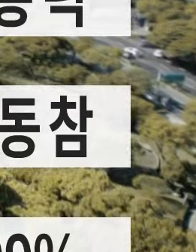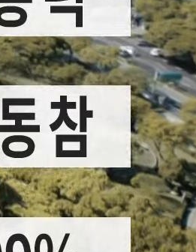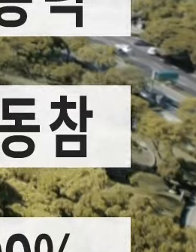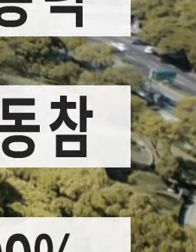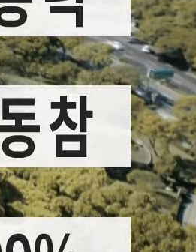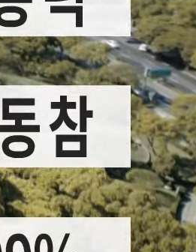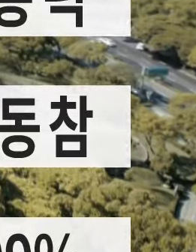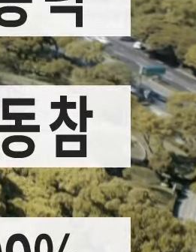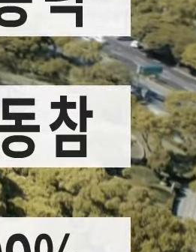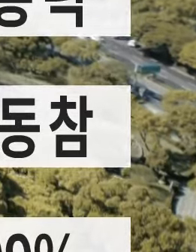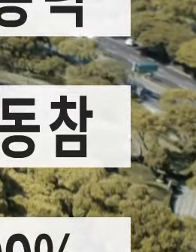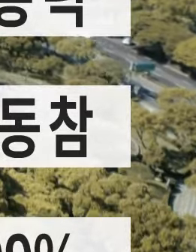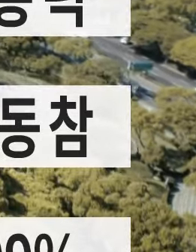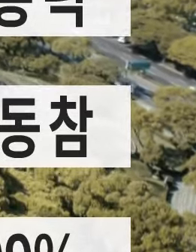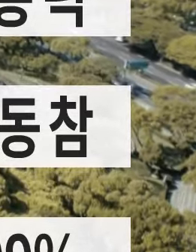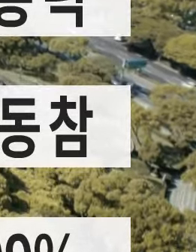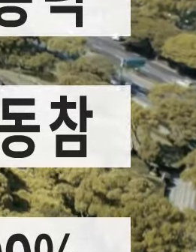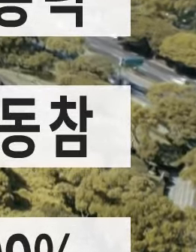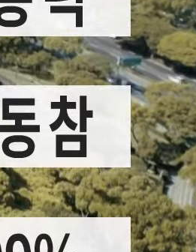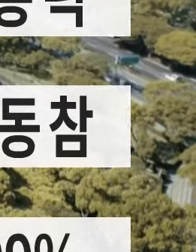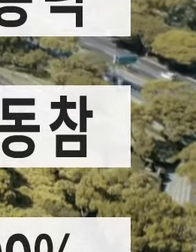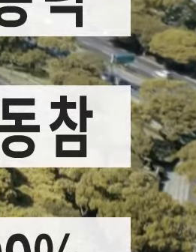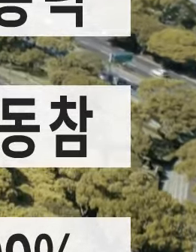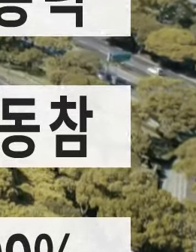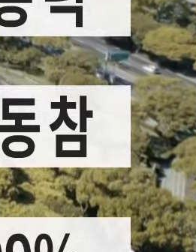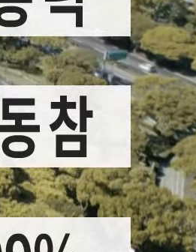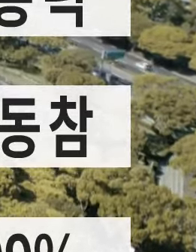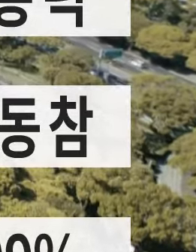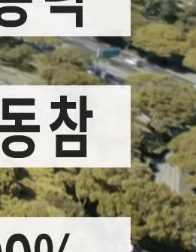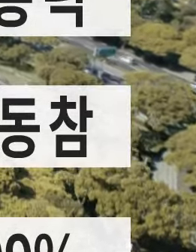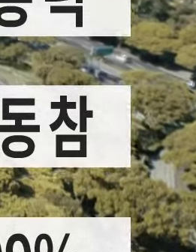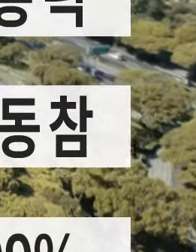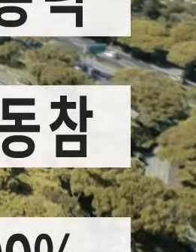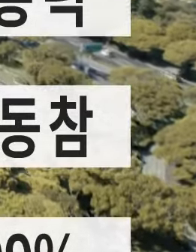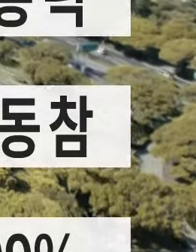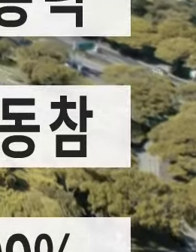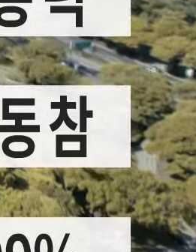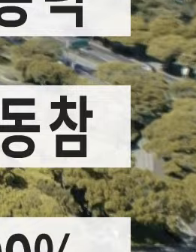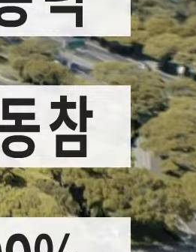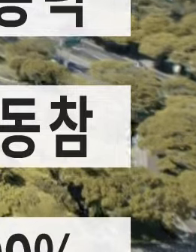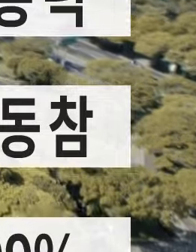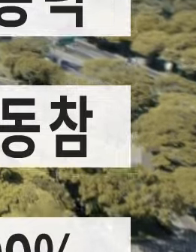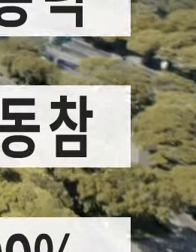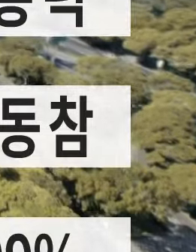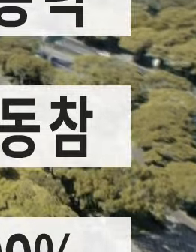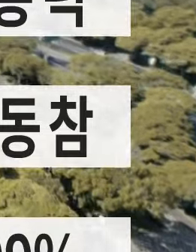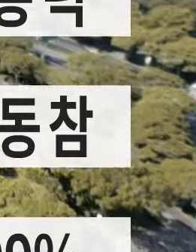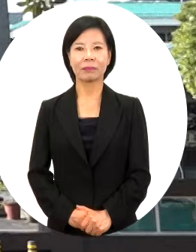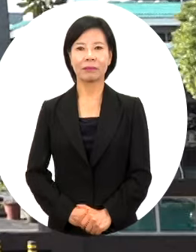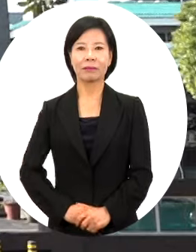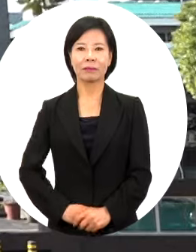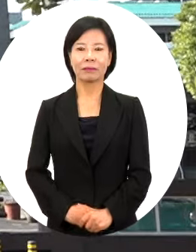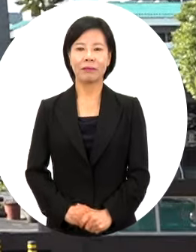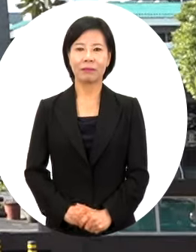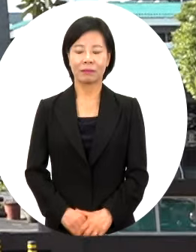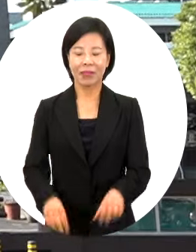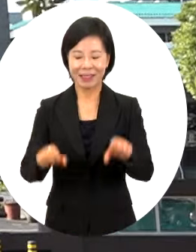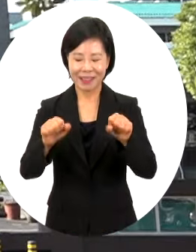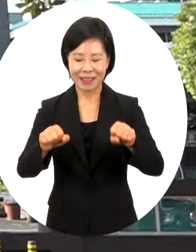있습니다. 올 상반기에만 1만 3천여 명이 제주 워케이션에 참여한 것으로 집계됐습니다.